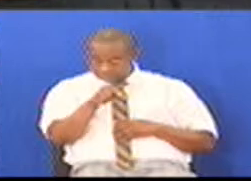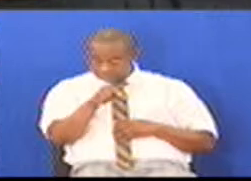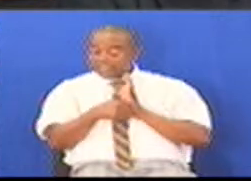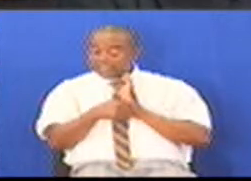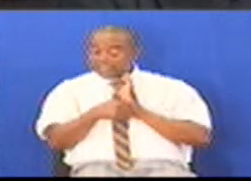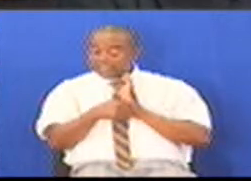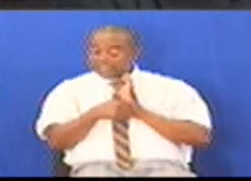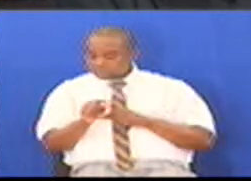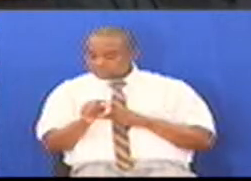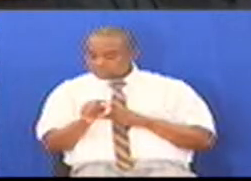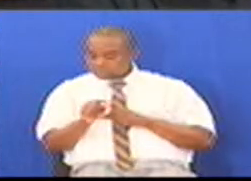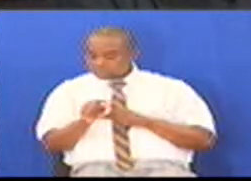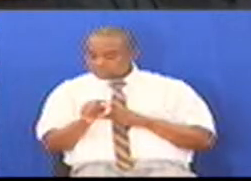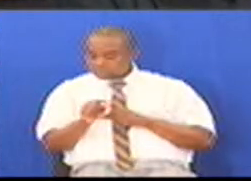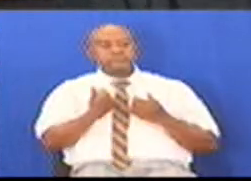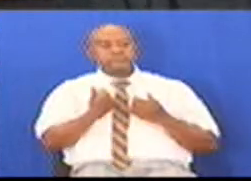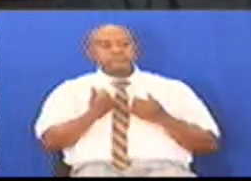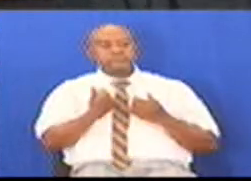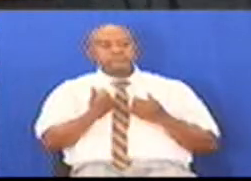bia